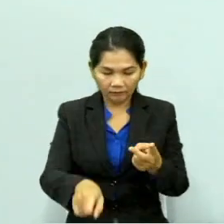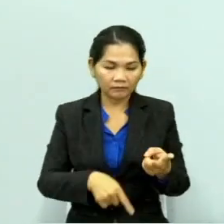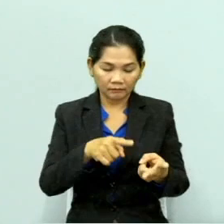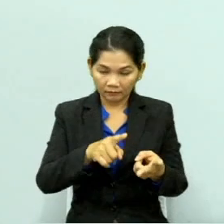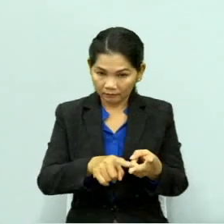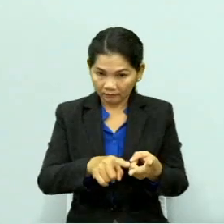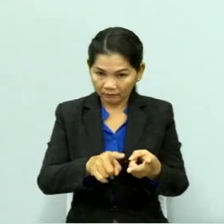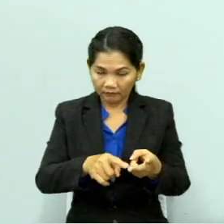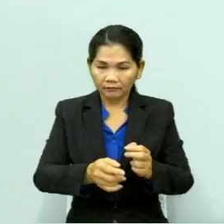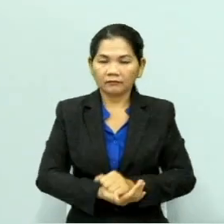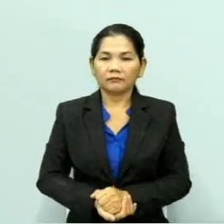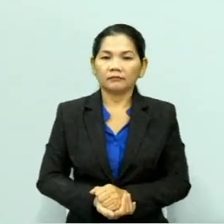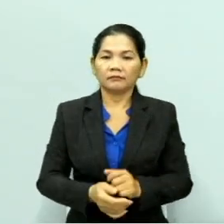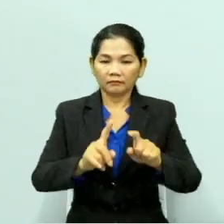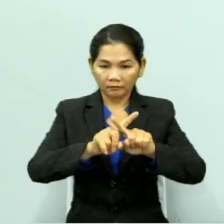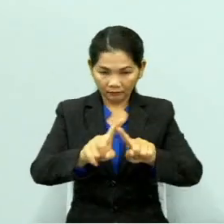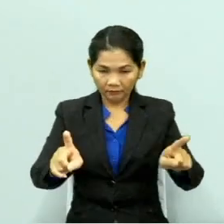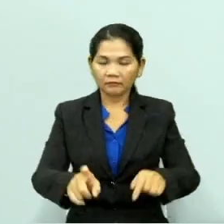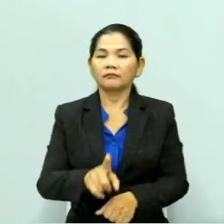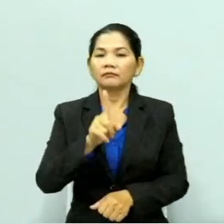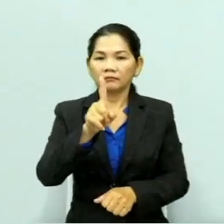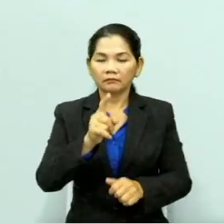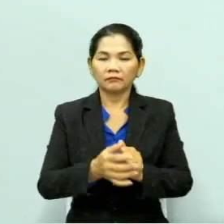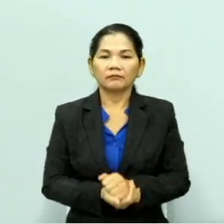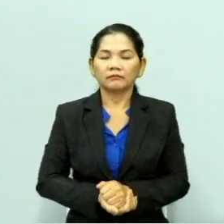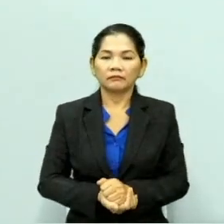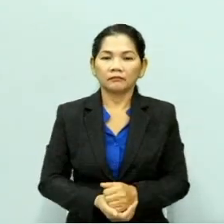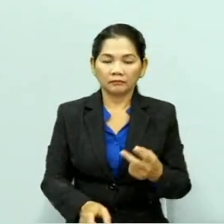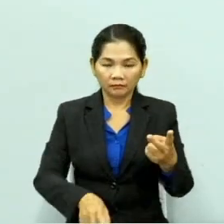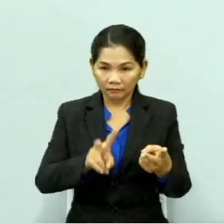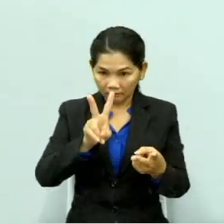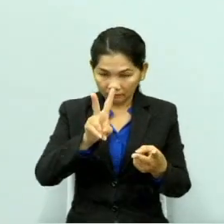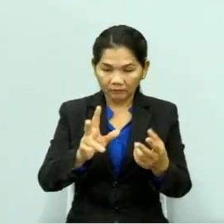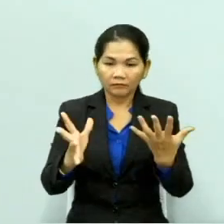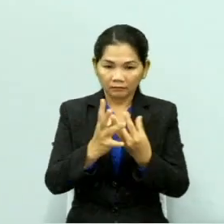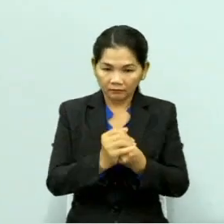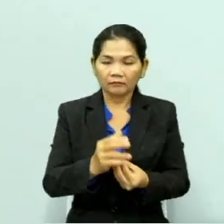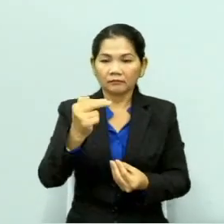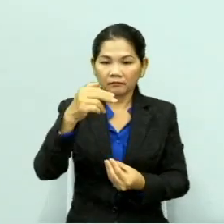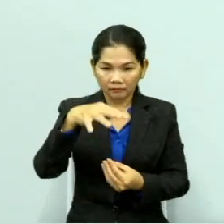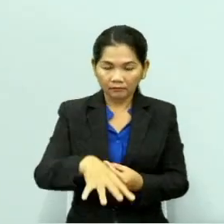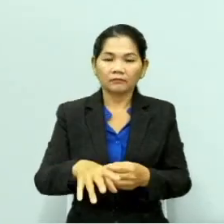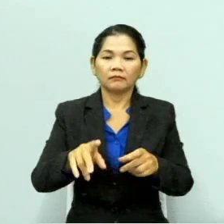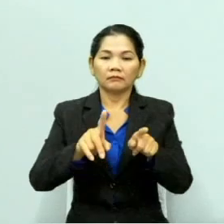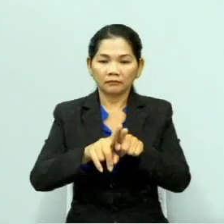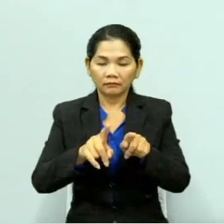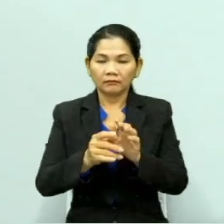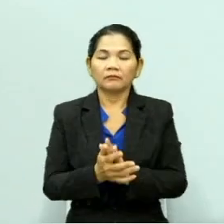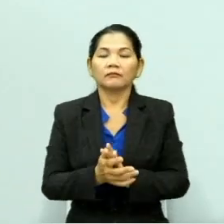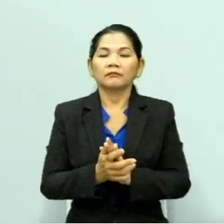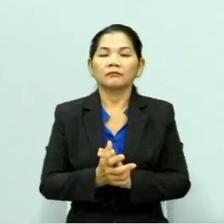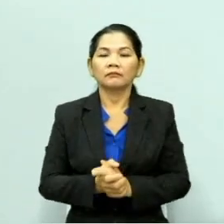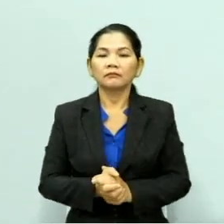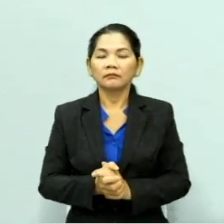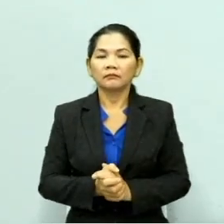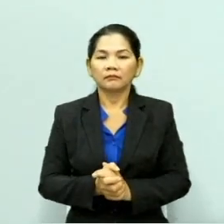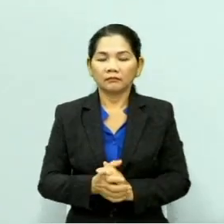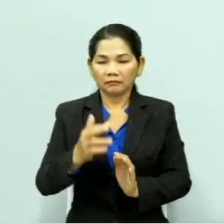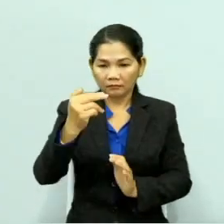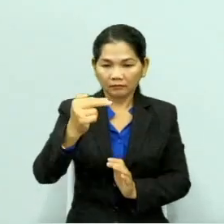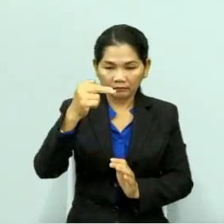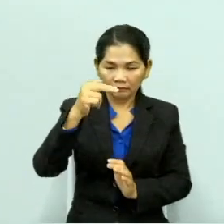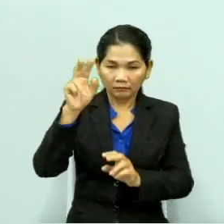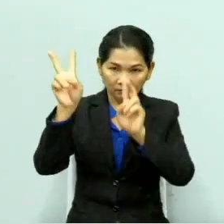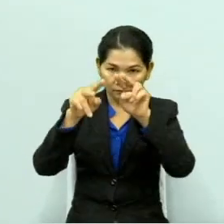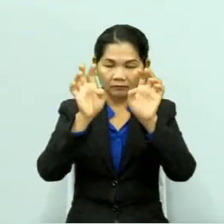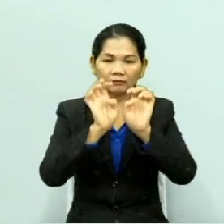có chà mình không bị xâm nô tí mùi đài bàn tay xâm nô tí bí kì xua rốt chùm nôn còn lánh đôi khnìa chà bàn tay chía chà chía còn lánh tì xì